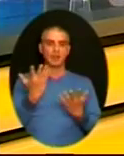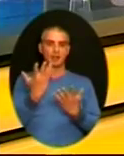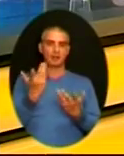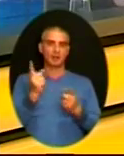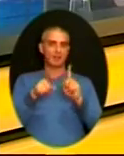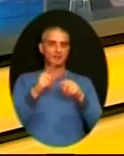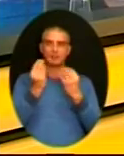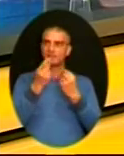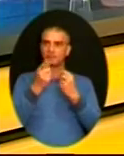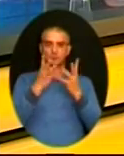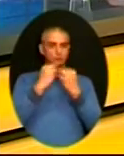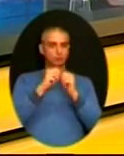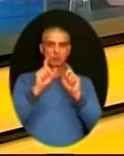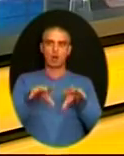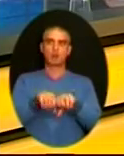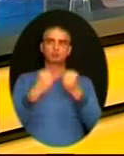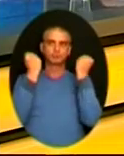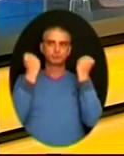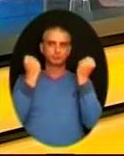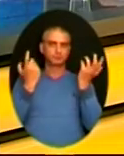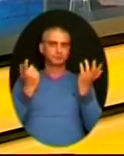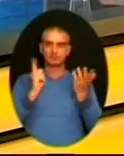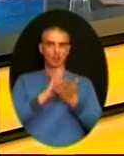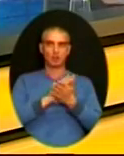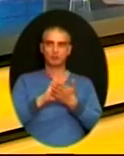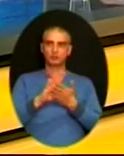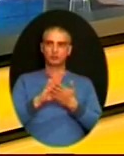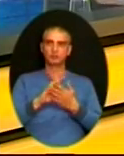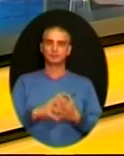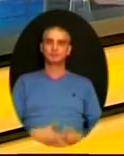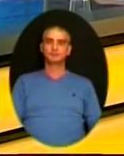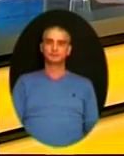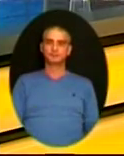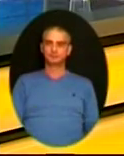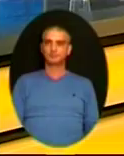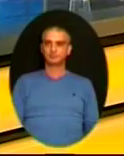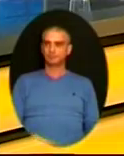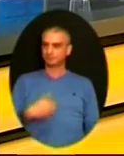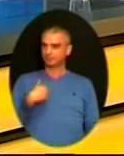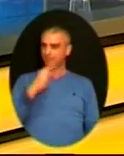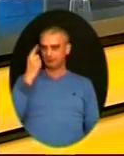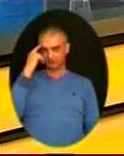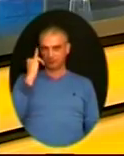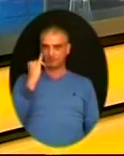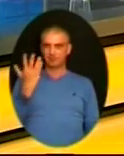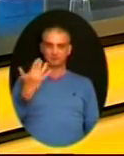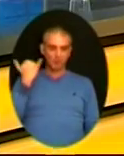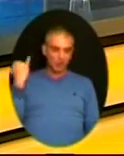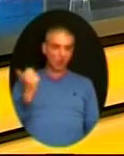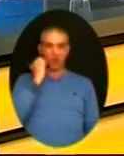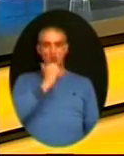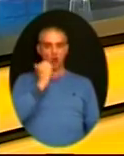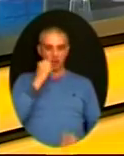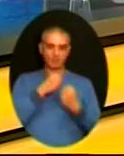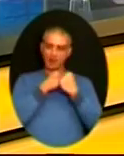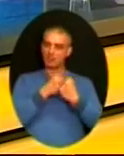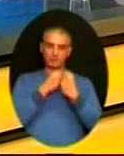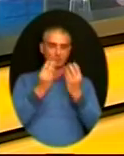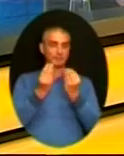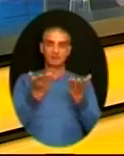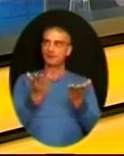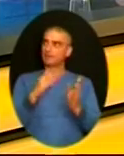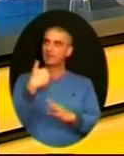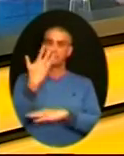אתה יודע, לפעמים בדברים כאלה משפחות הם יכולות להתפרק, זה לא דבר פשוט. לא, היא נצרבת בכל... לא, אנחנו בזוגיות, אנחנו יודעים מה זה, זה כל יום להתמודד עם הדברים